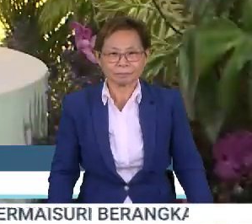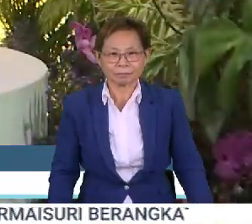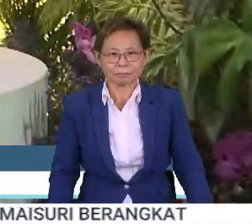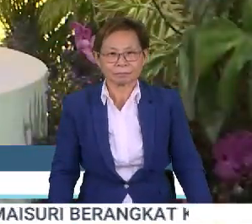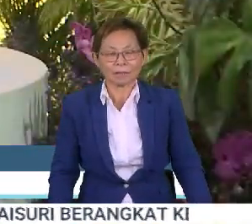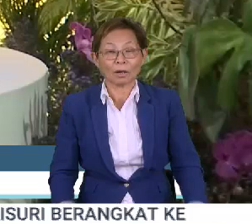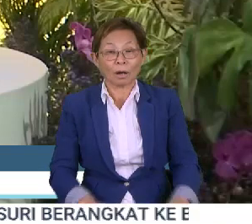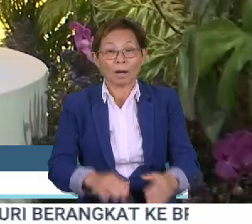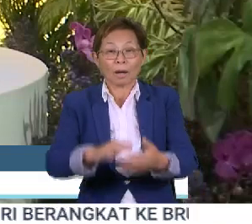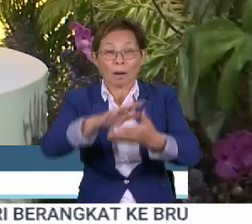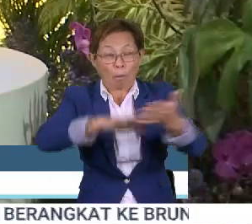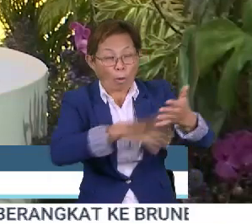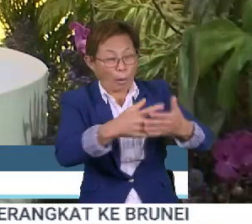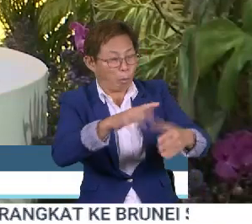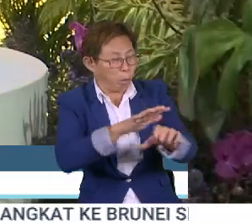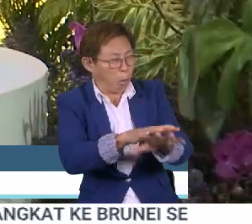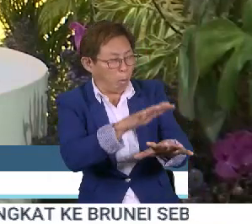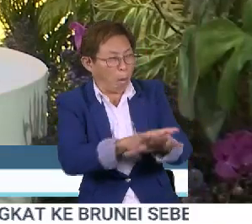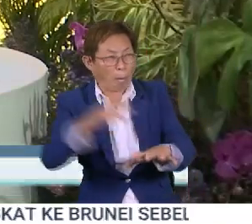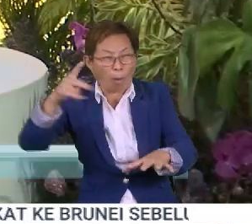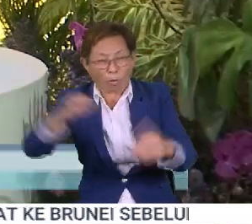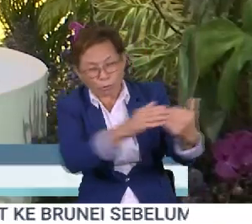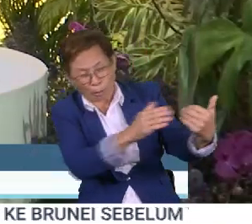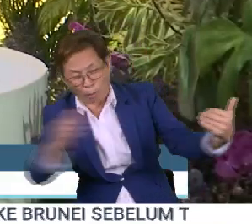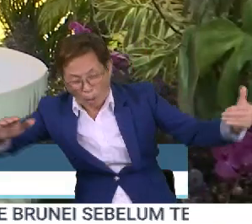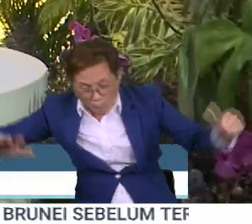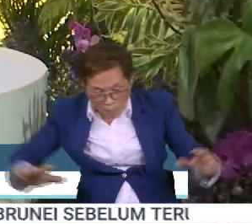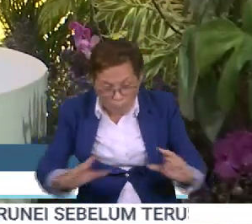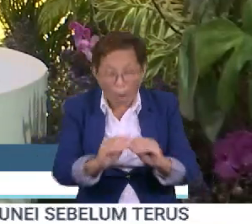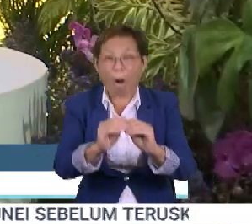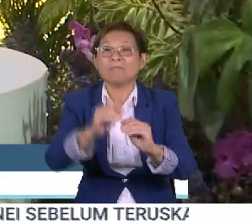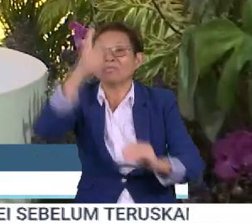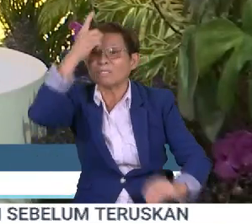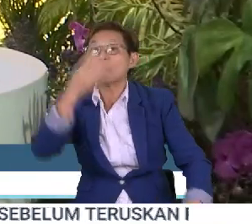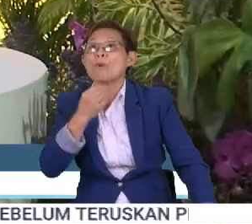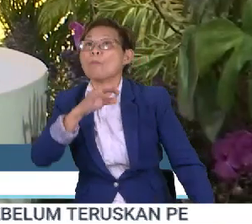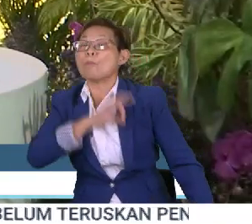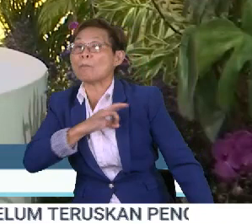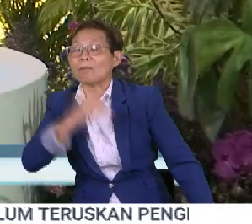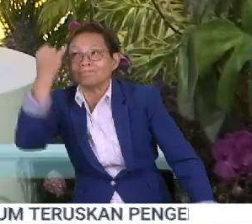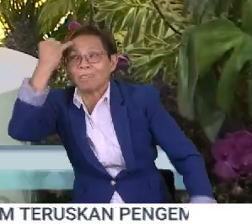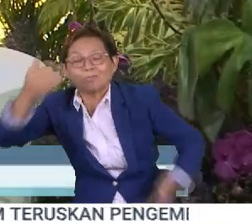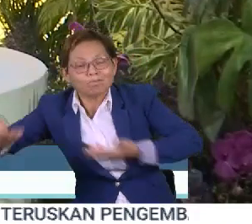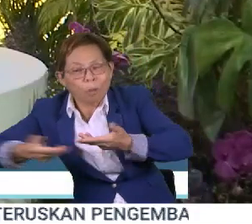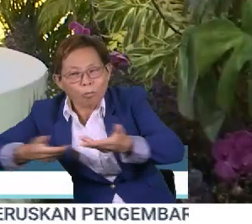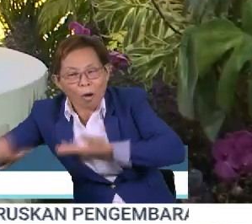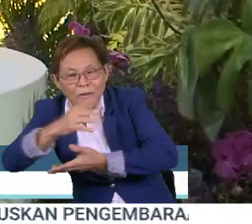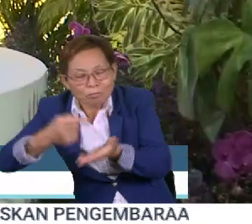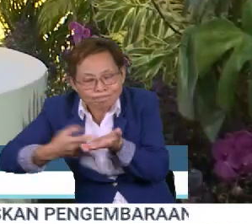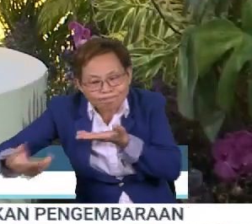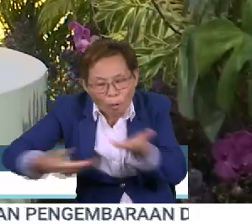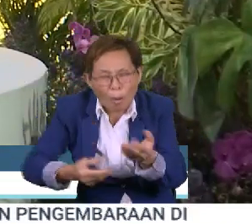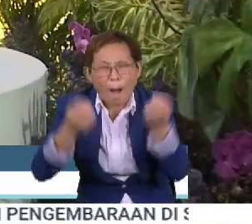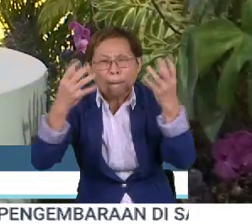Perdana Menteri Datuk Sri anoa Ibrahim sepanjang persidangan dimanfaat sebaiknya untuk bertukar pandangan dan berbincang